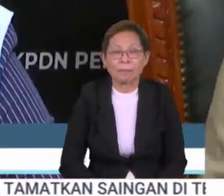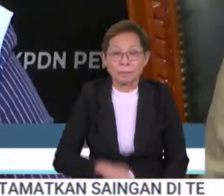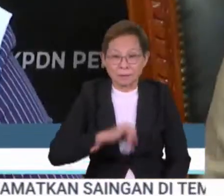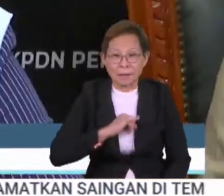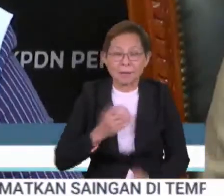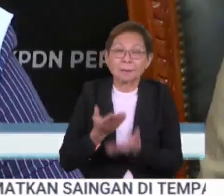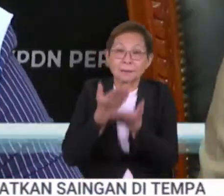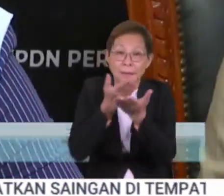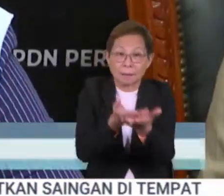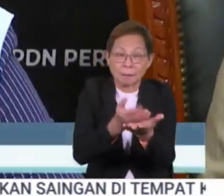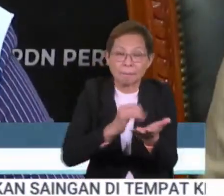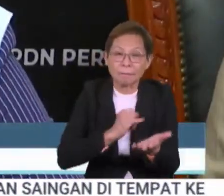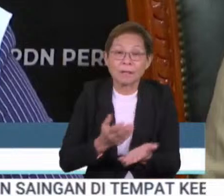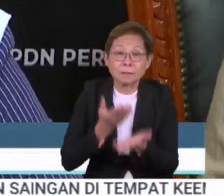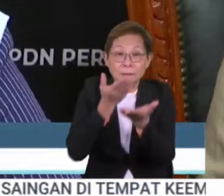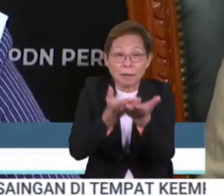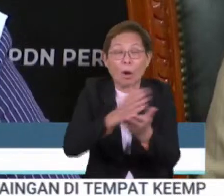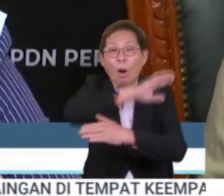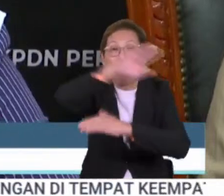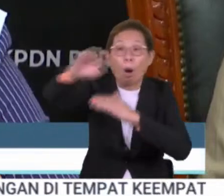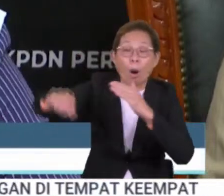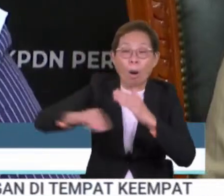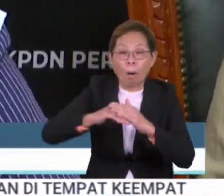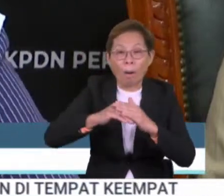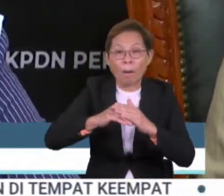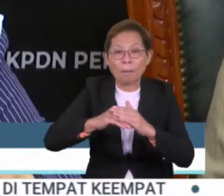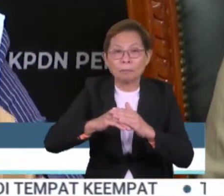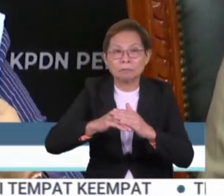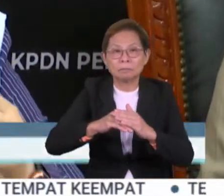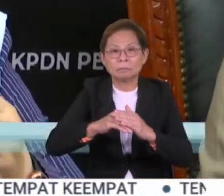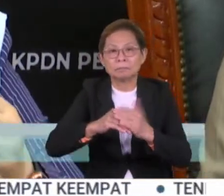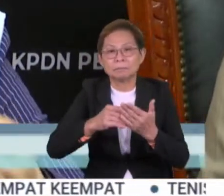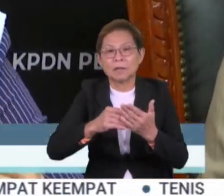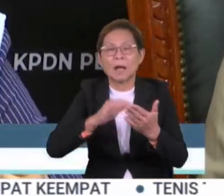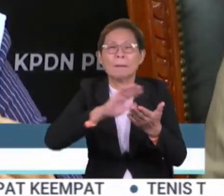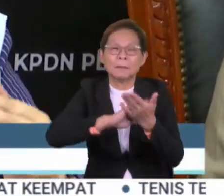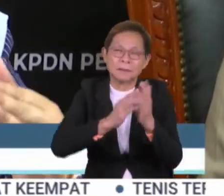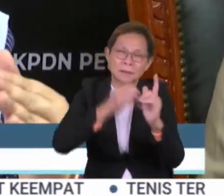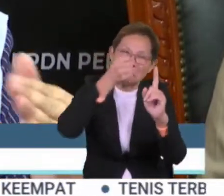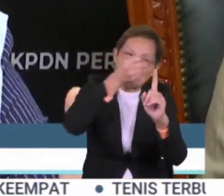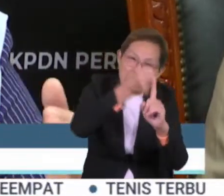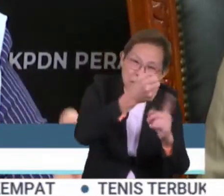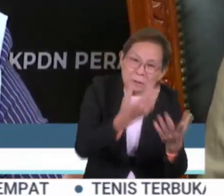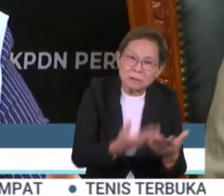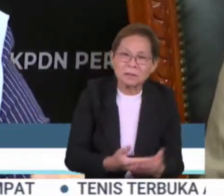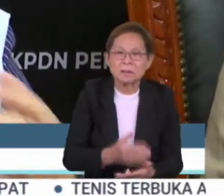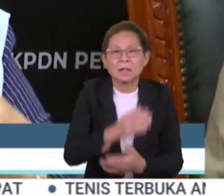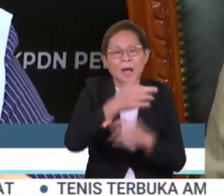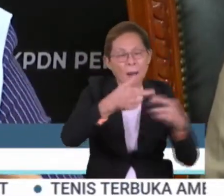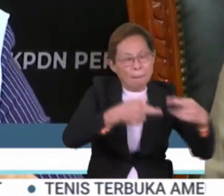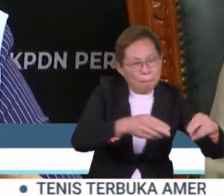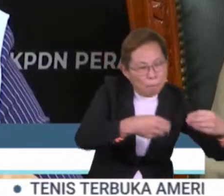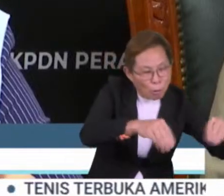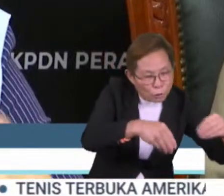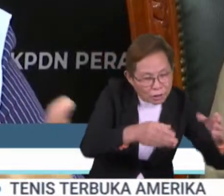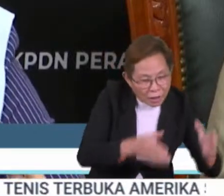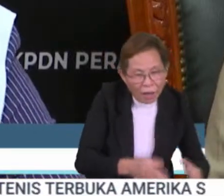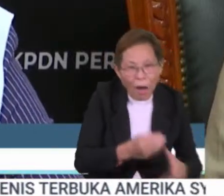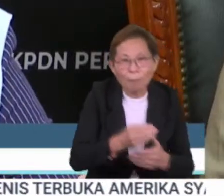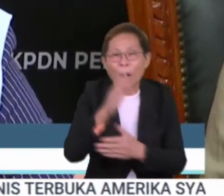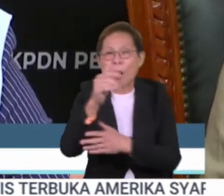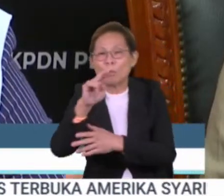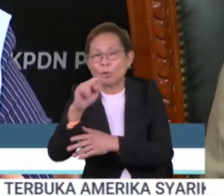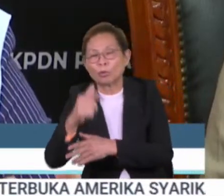Saya menyarankan semua yang menjadi mangsa sama ada peringkat kuncit, peringkat pemborong harus ke